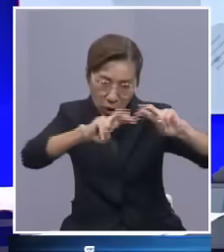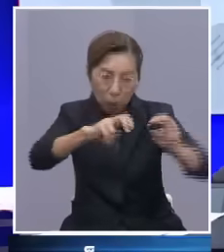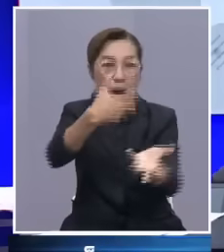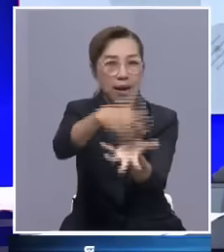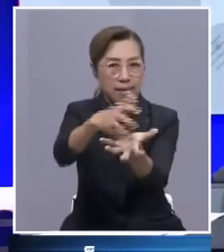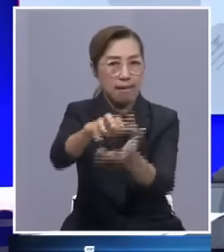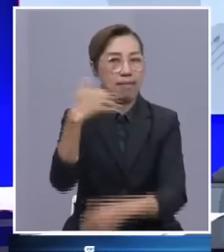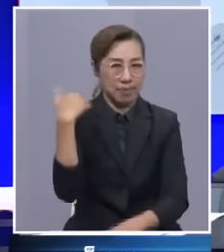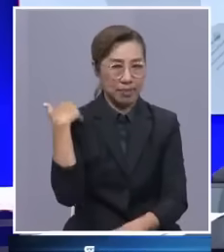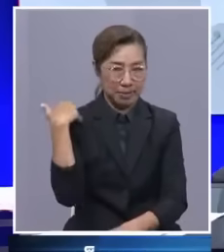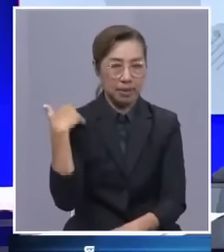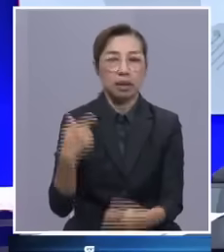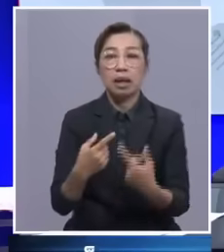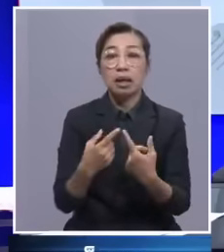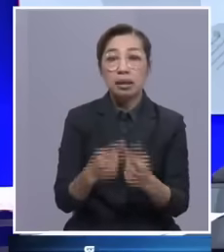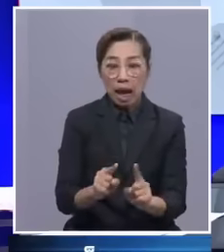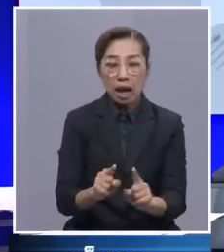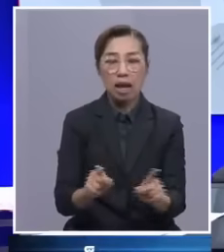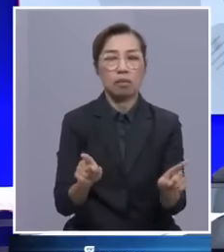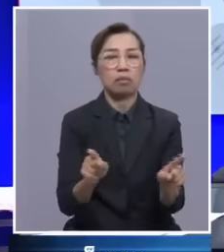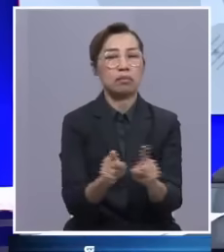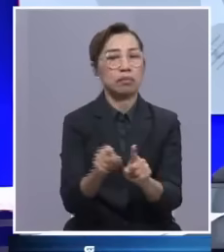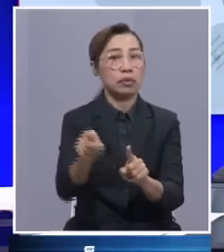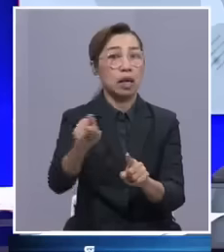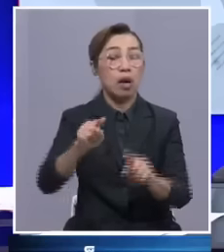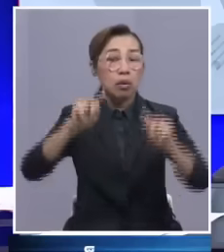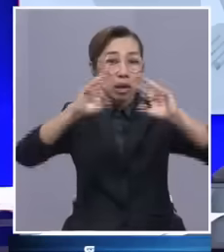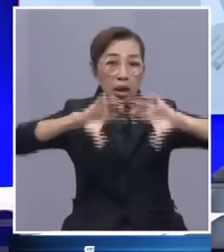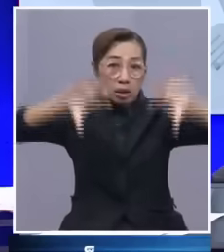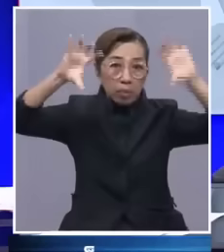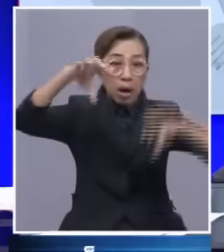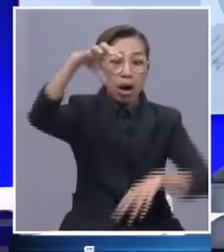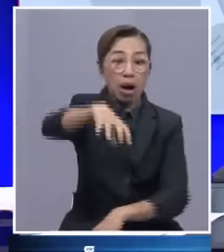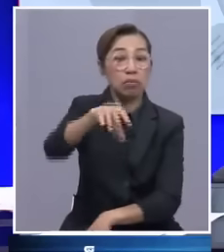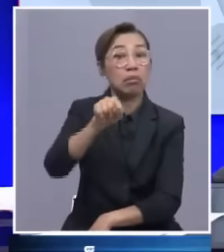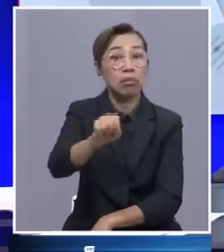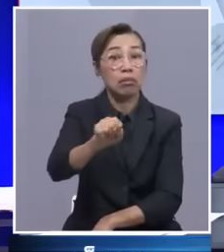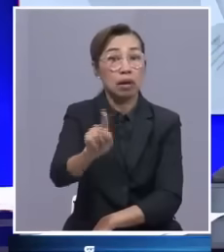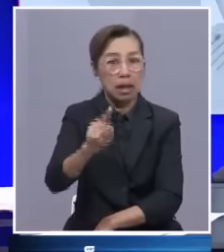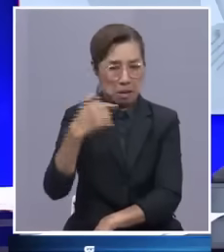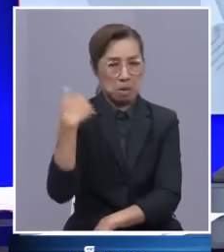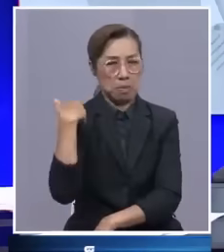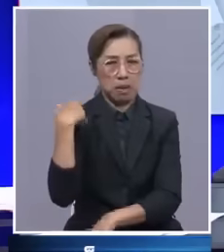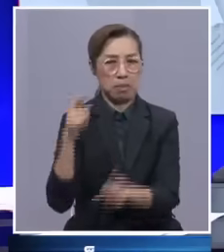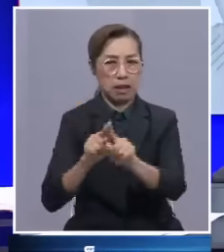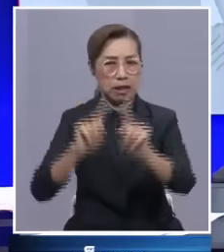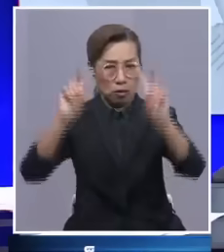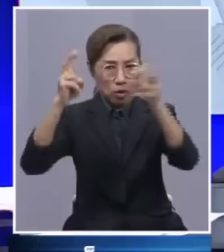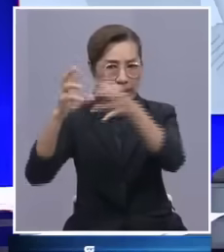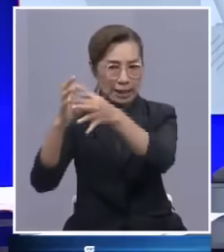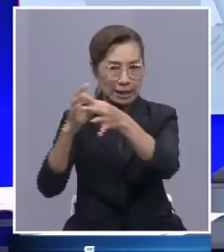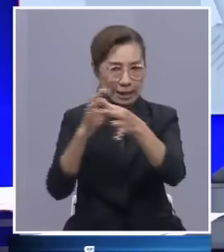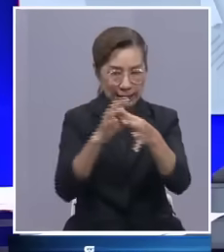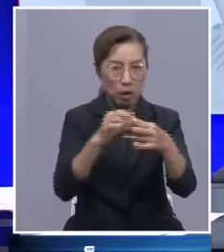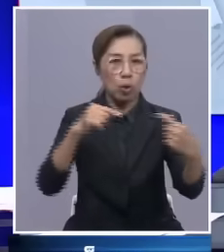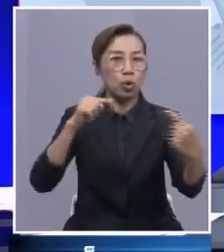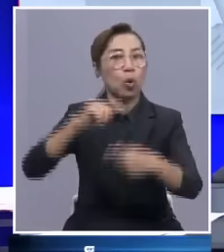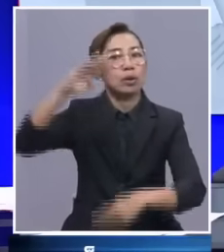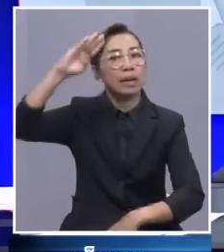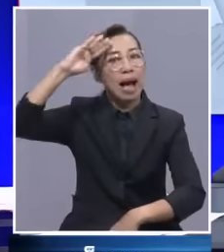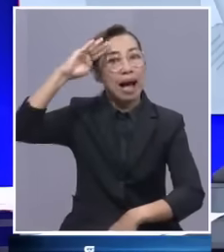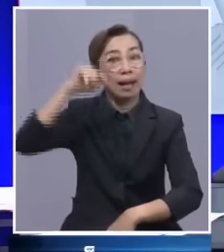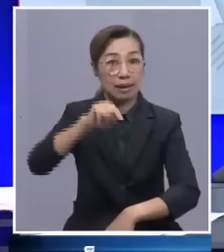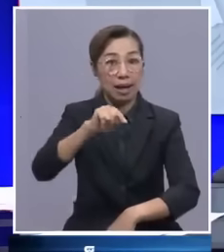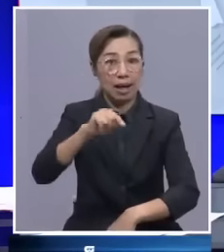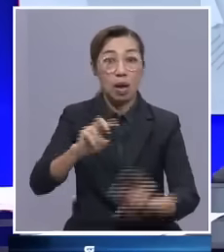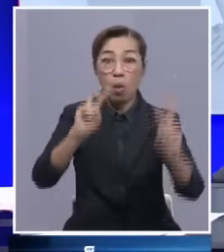ให้ฟังแต่คราวนี้ในแง่ของความเคลื่อนไหวที่ทำเนียบรัฐบาลฮะมีความเคลื่อนไหวอยู่เหมือนกันในประเด็นที่เกี่ยวข้องกับความมั่นคงกอรมน.ก็เ